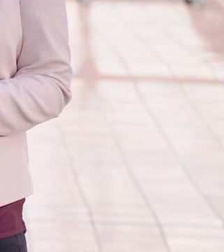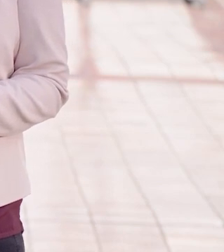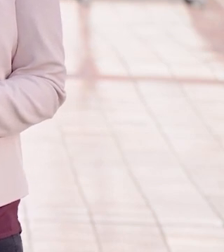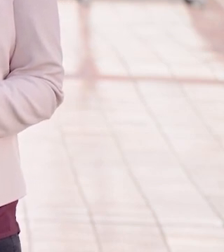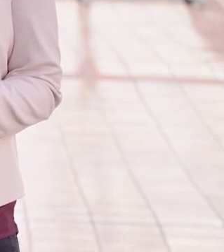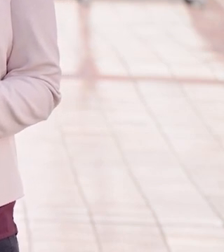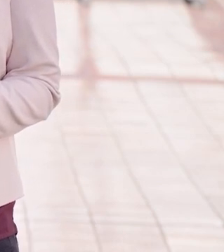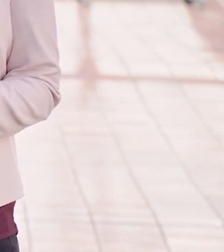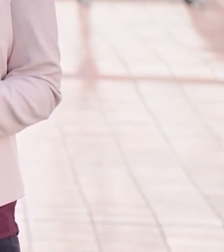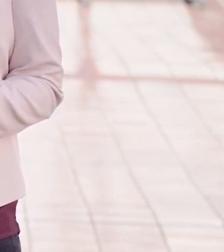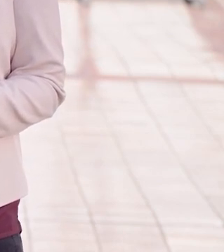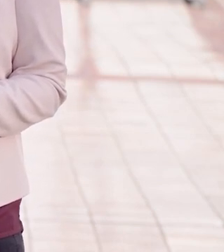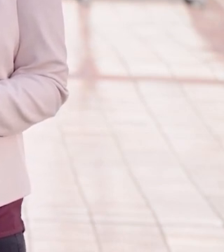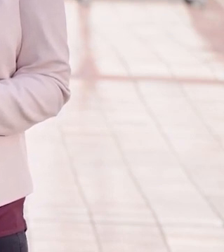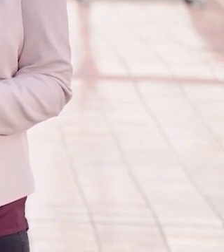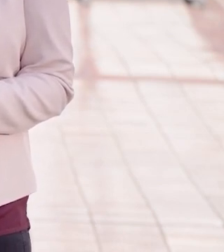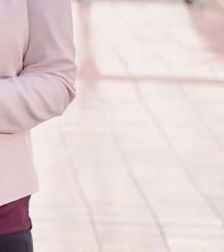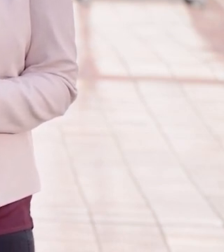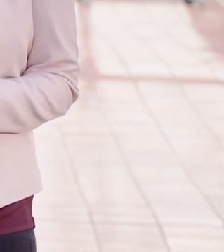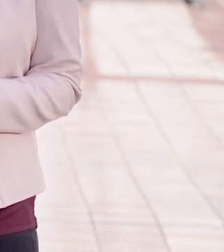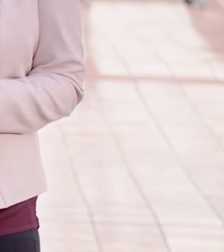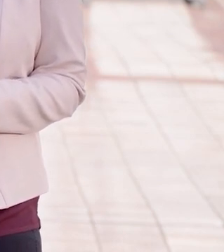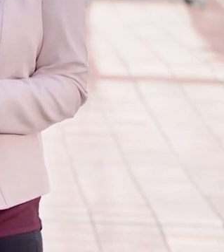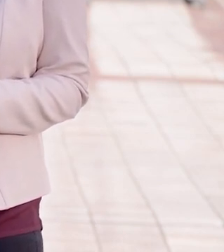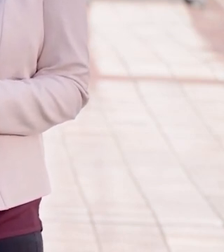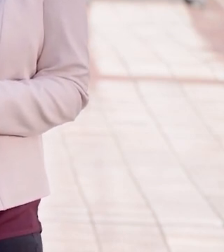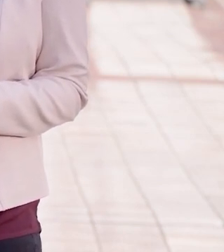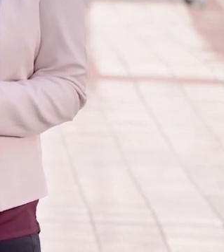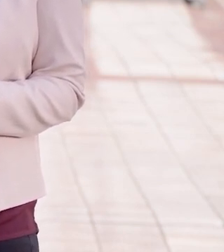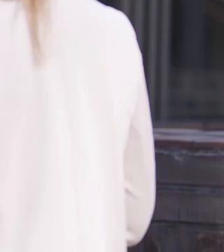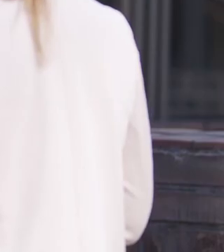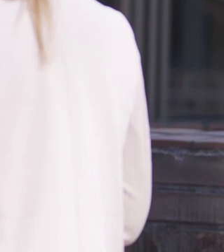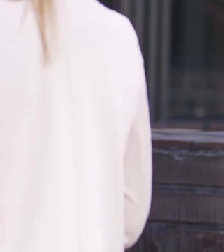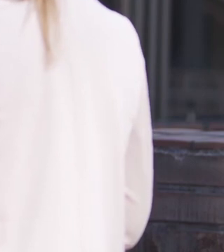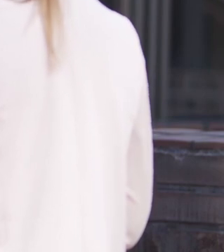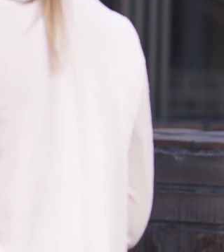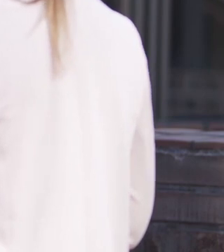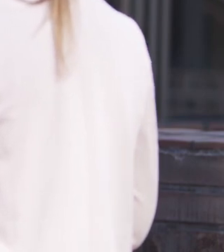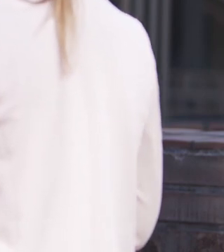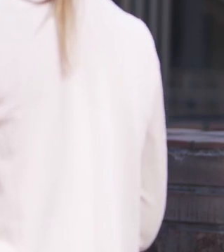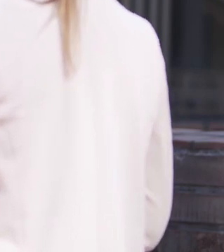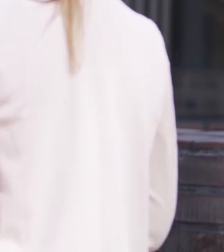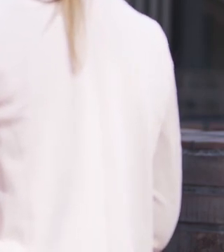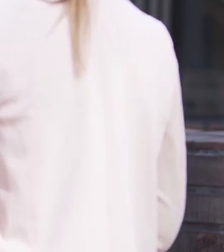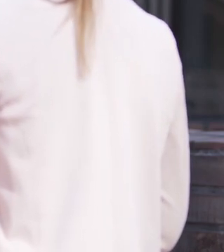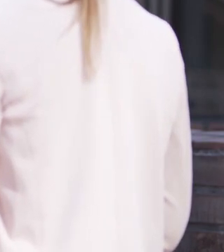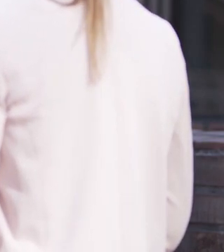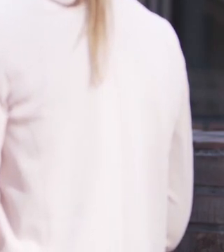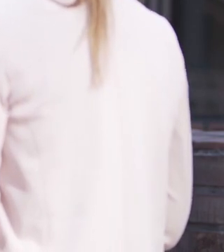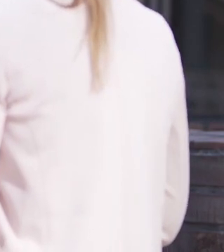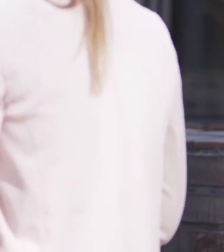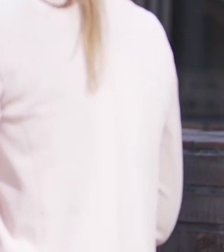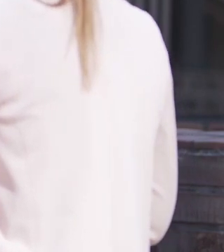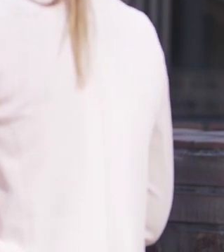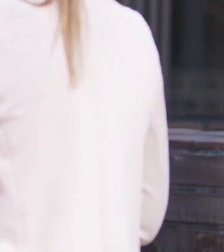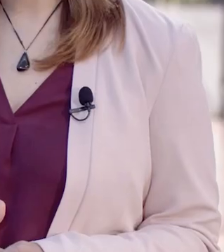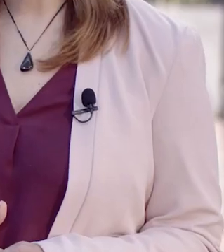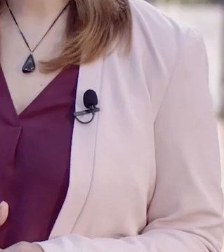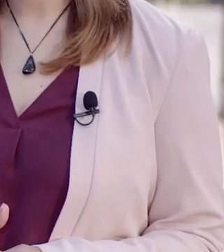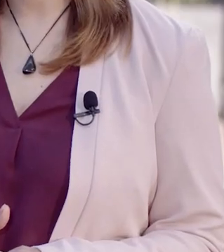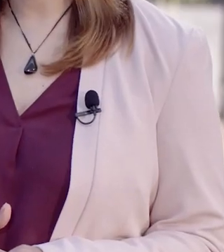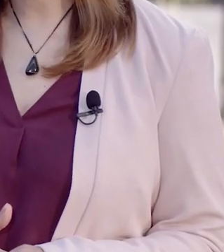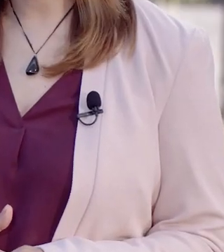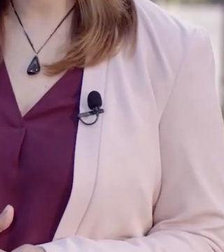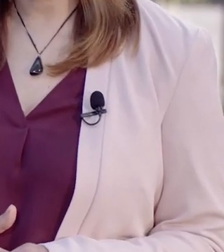nich skorzystać, proszone są o to, żeby skontaktować się z Centrum Obsługi Studentów w naszej uczelni. A więc o to,